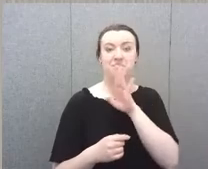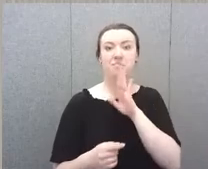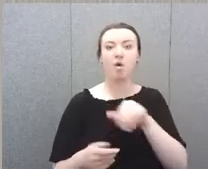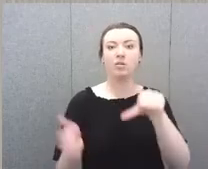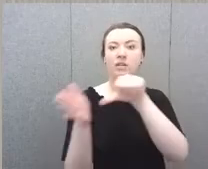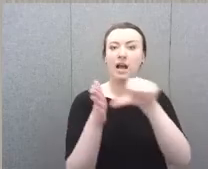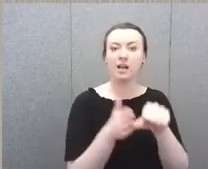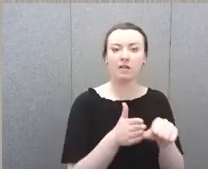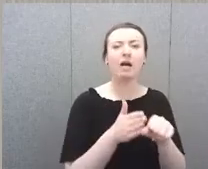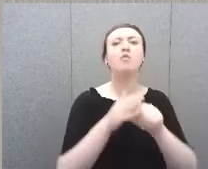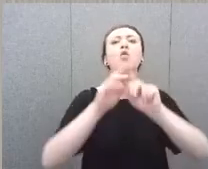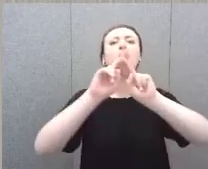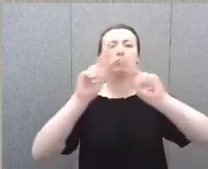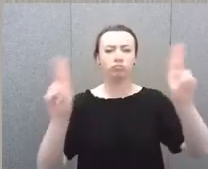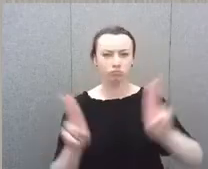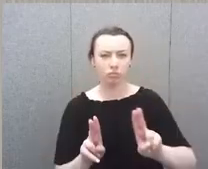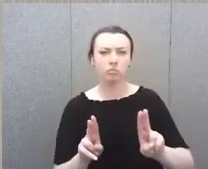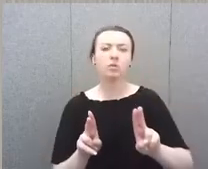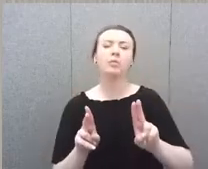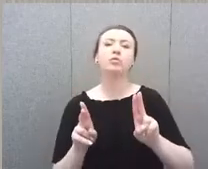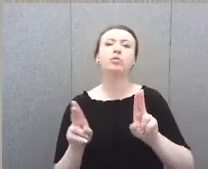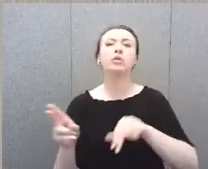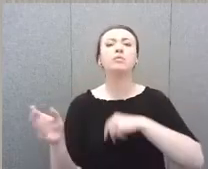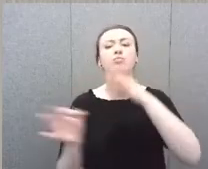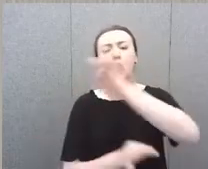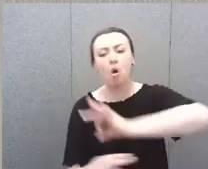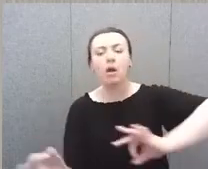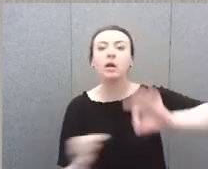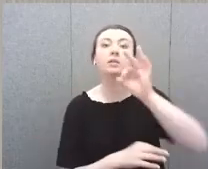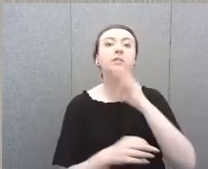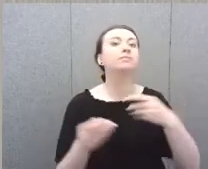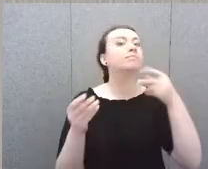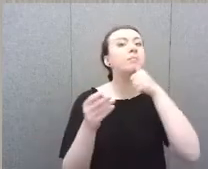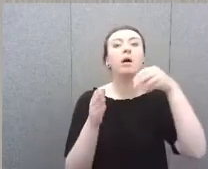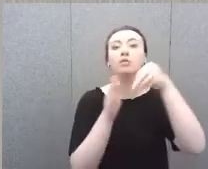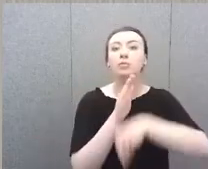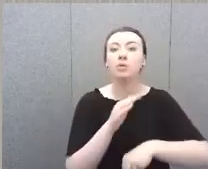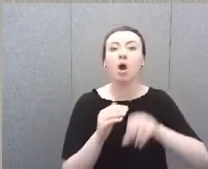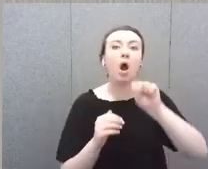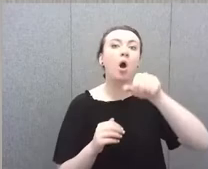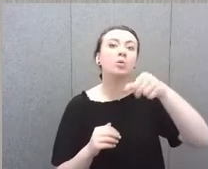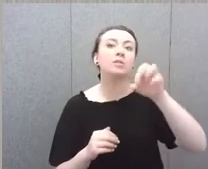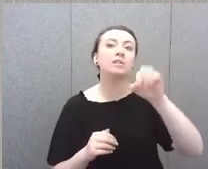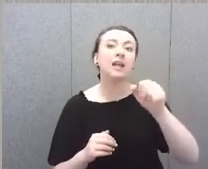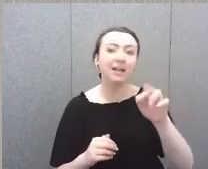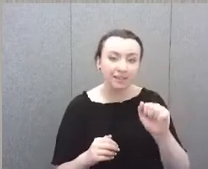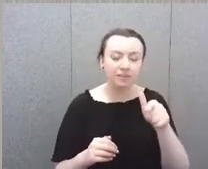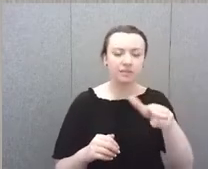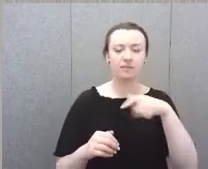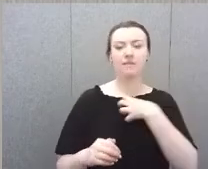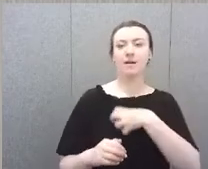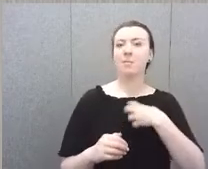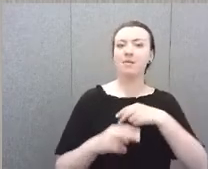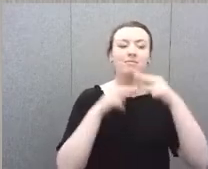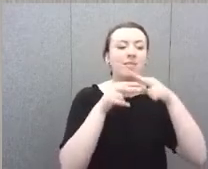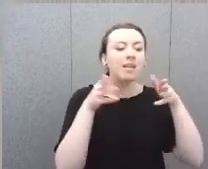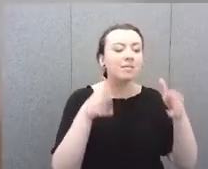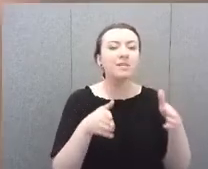Татьяну Хулицкую. Татьяна недавно участвовала в нескольких международных проектах, таких как EUSTRAT,